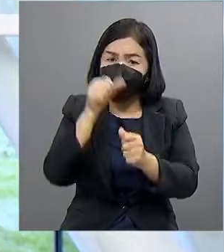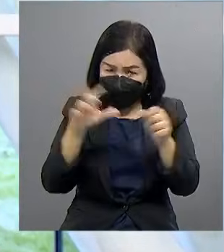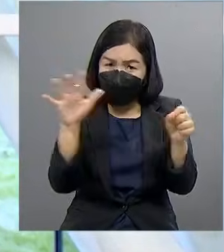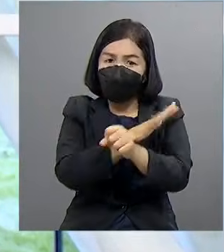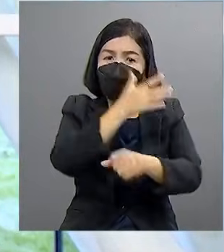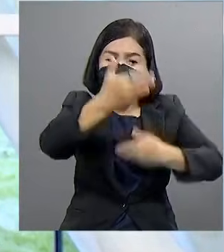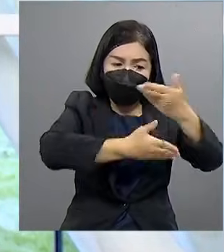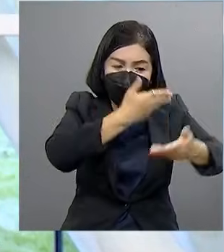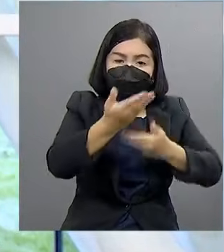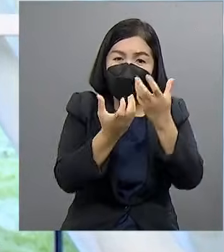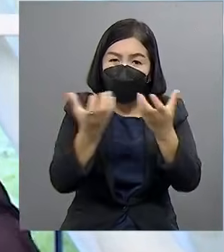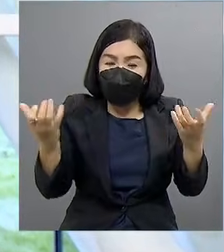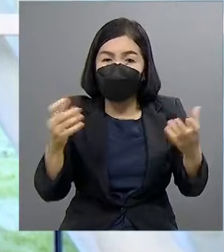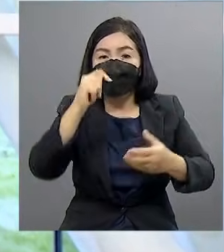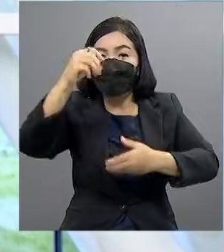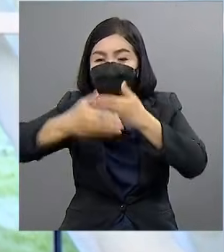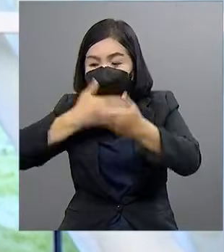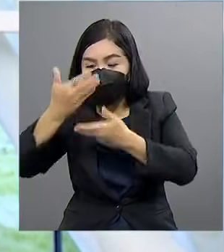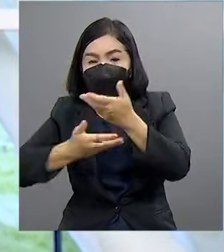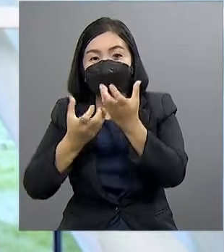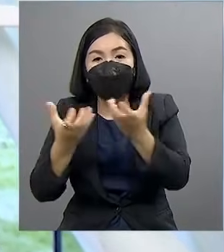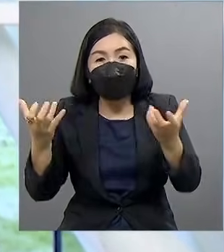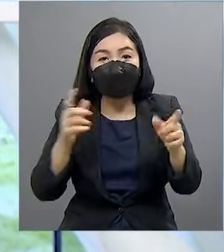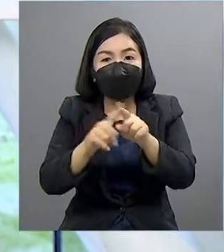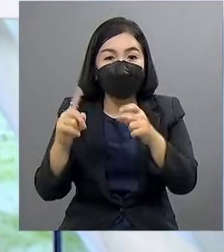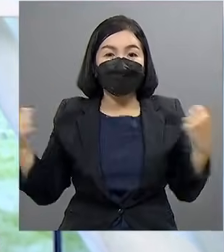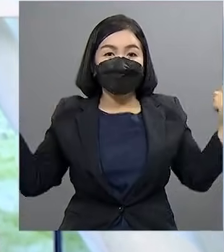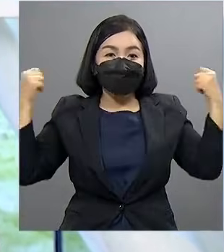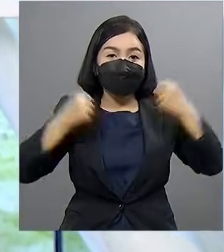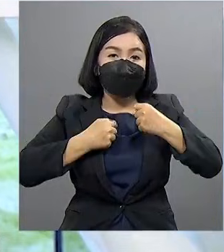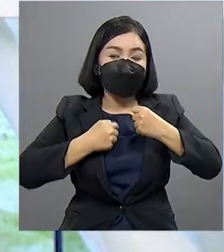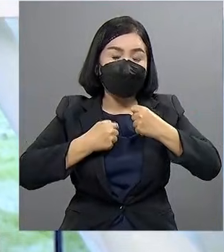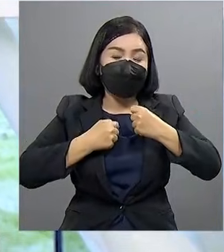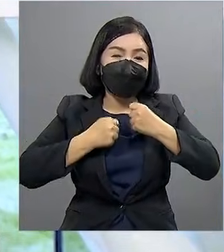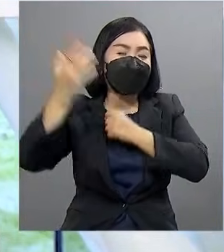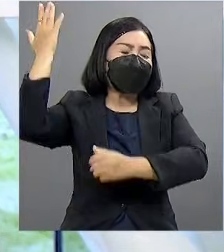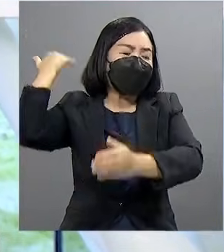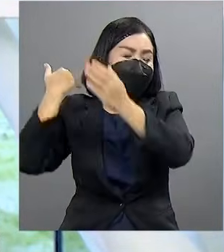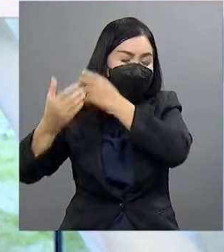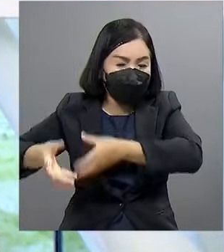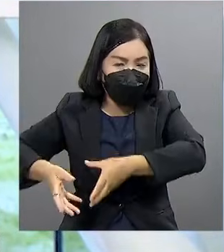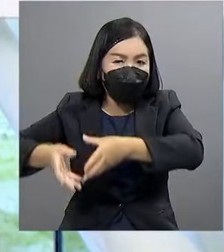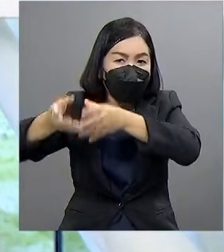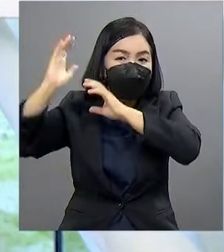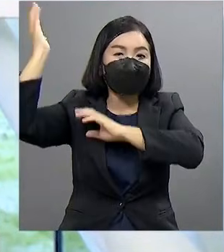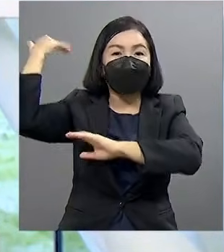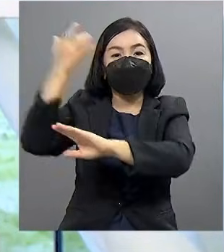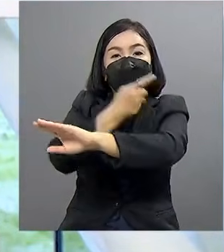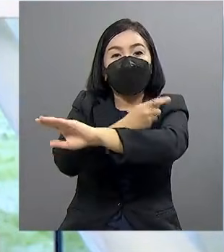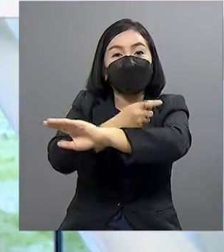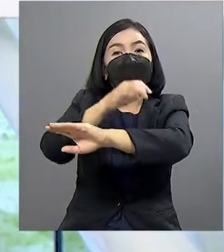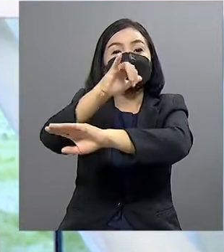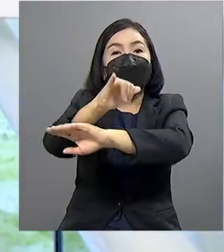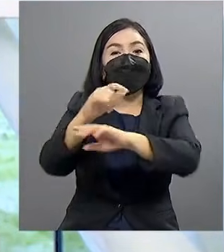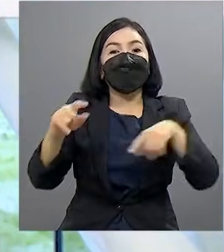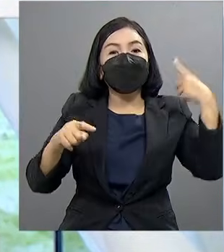นัดบางระจันนี่ก็ ม ีนะครับแล้วก็คนจะแต่งชุดแบบว่าเป็นชุดแบบย้อนยุคไปสมัยกรุงศรีอยุธยาในสมัยนั้นๆเลยอ่ะพ่อค้าแ